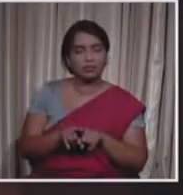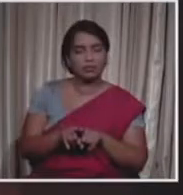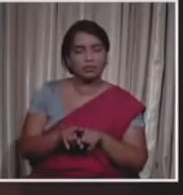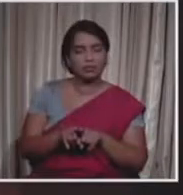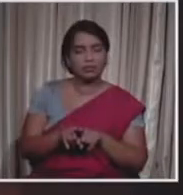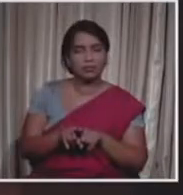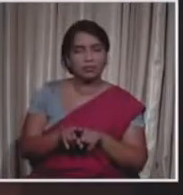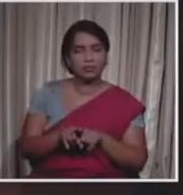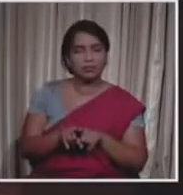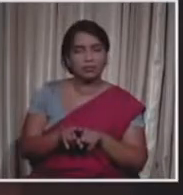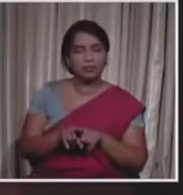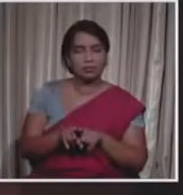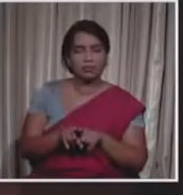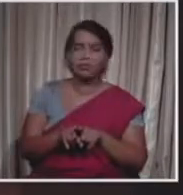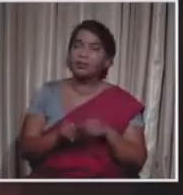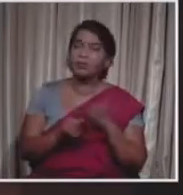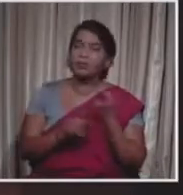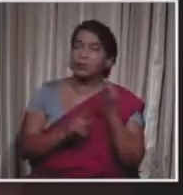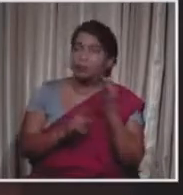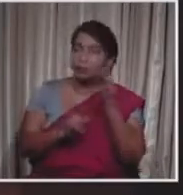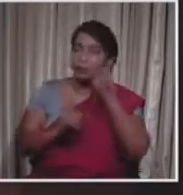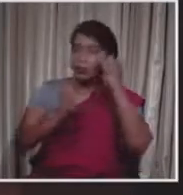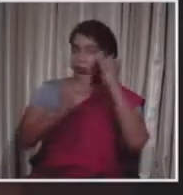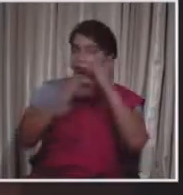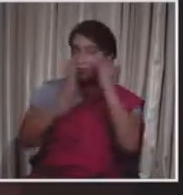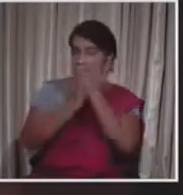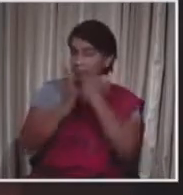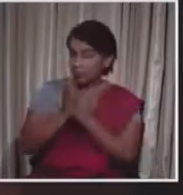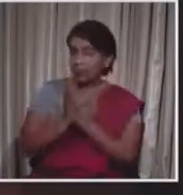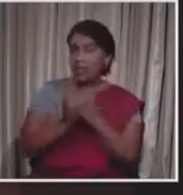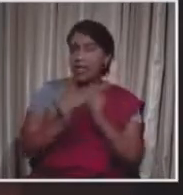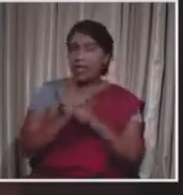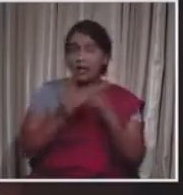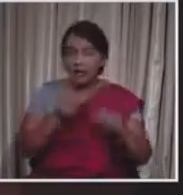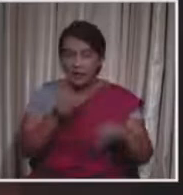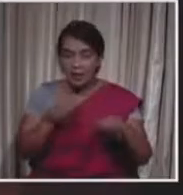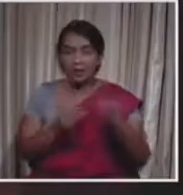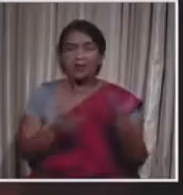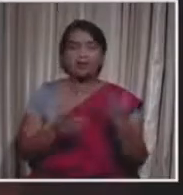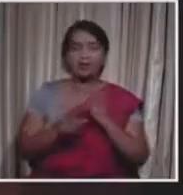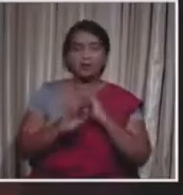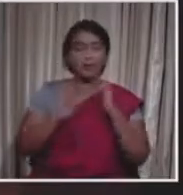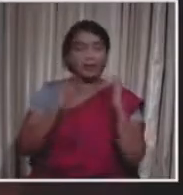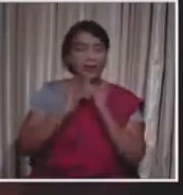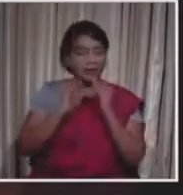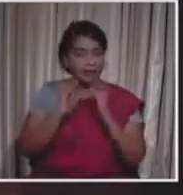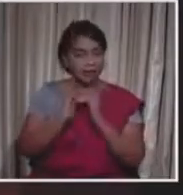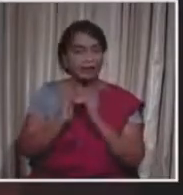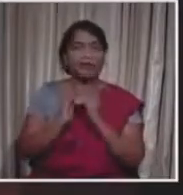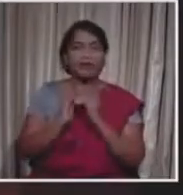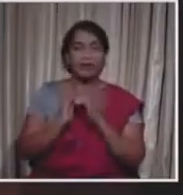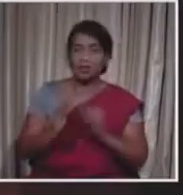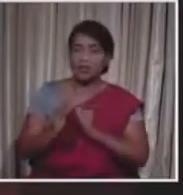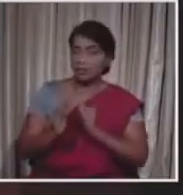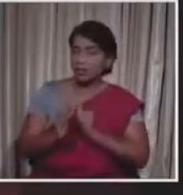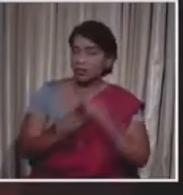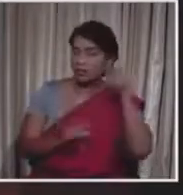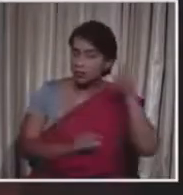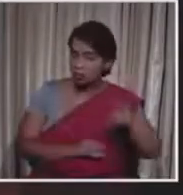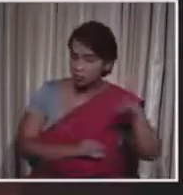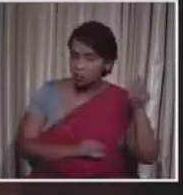සාර්වාර්ථික විචල්‍යයන් මැක්‍රෝ ඉකොනොමි එකේ මයික්‍රෝ ඉකොනොමි එකේ නිවෙස්වල තනි පුද්ගලයන්